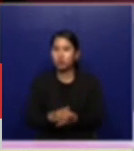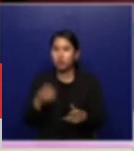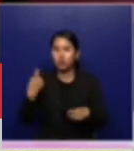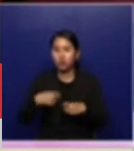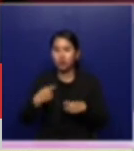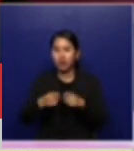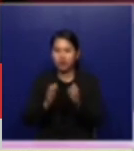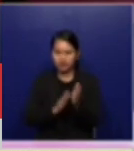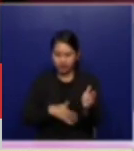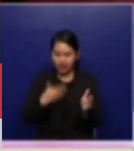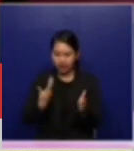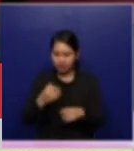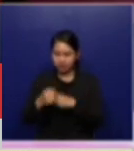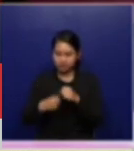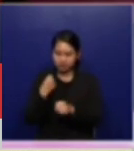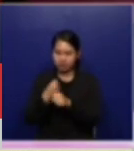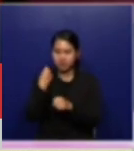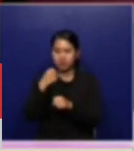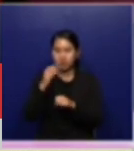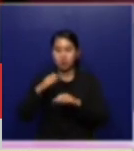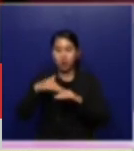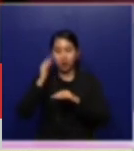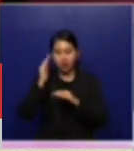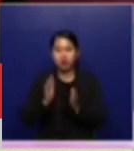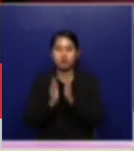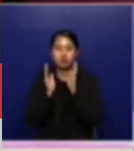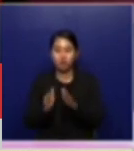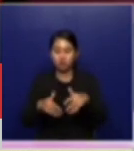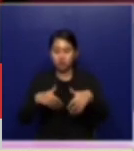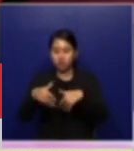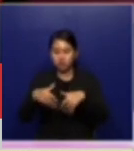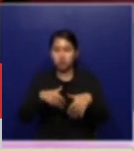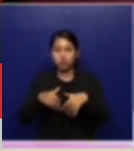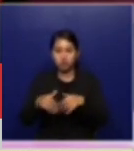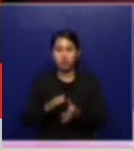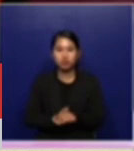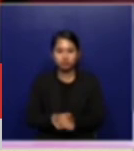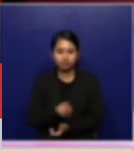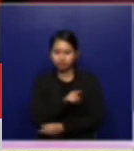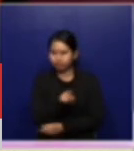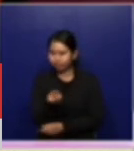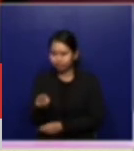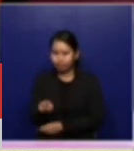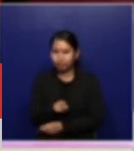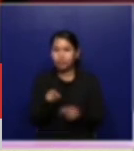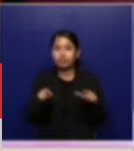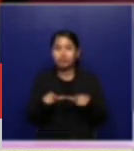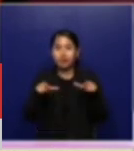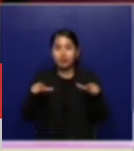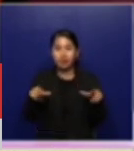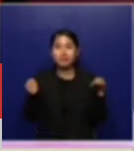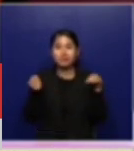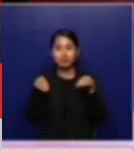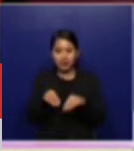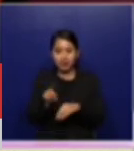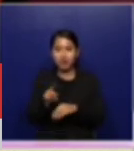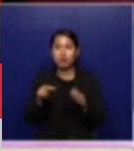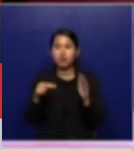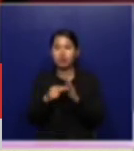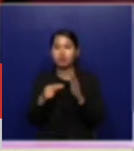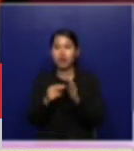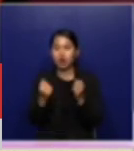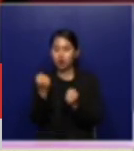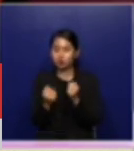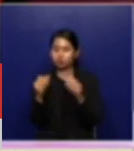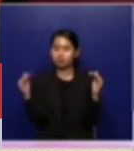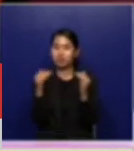ว่าปีมากๆแล้วค่ะและคนในพื้นที่ที่อยู่ในละแวกใกล้เคียงก็ใช้ถนนเส้นนี้มากม